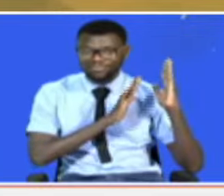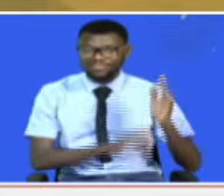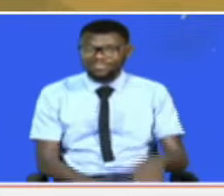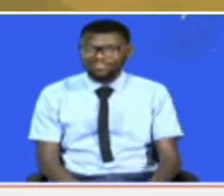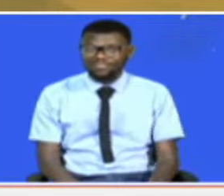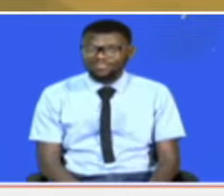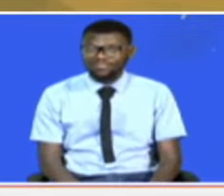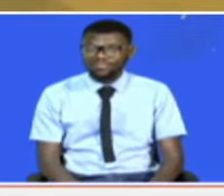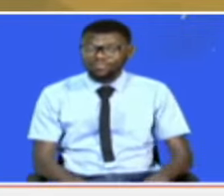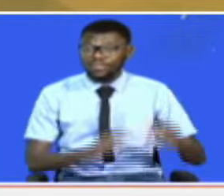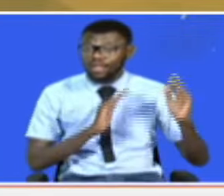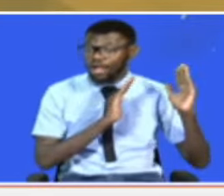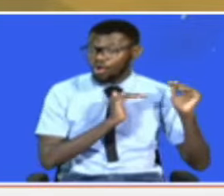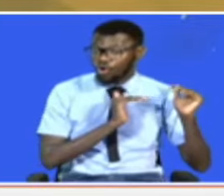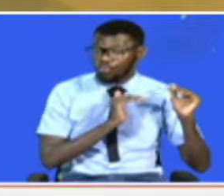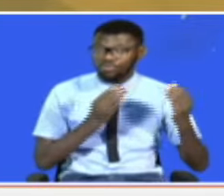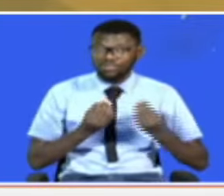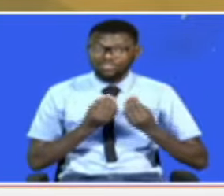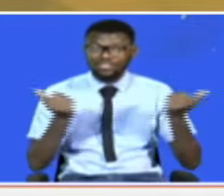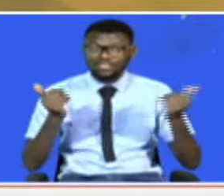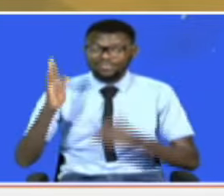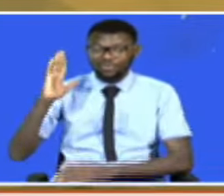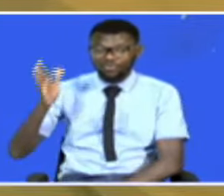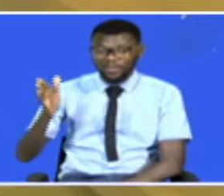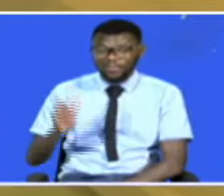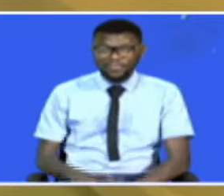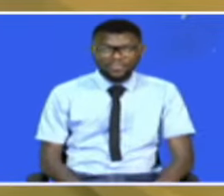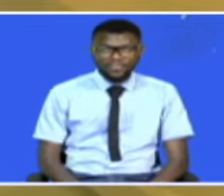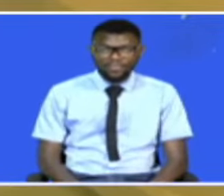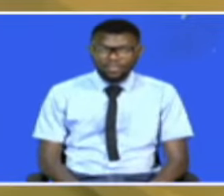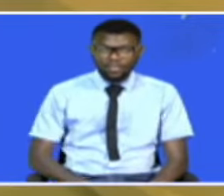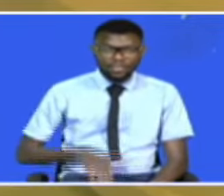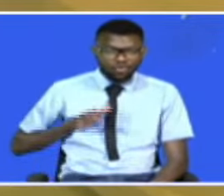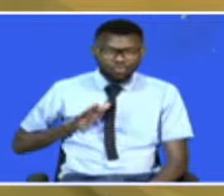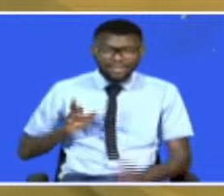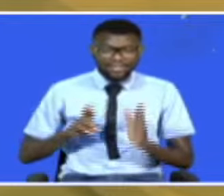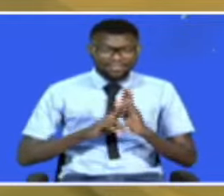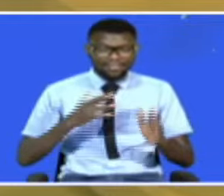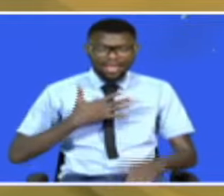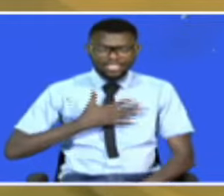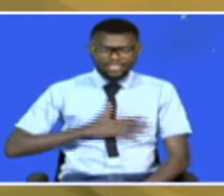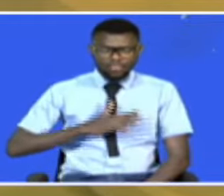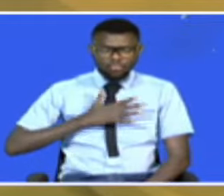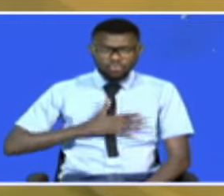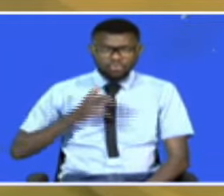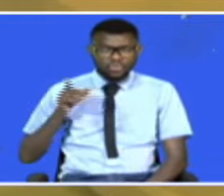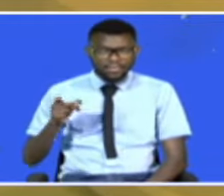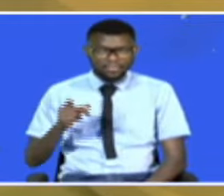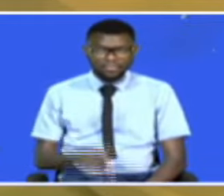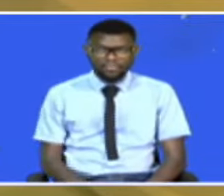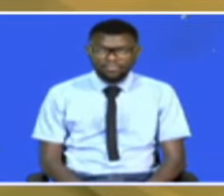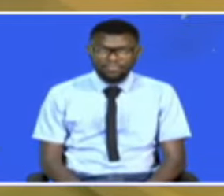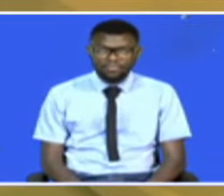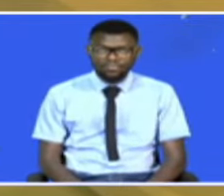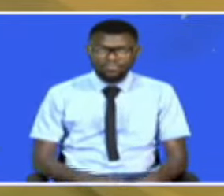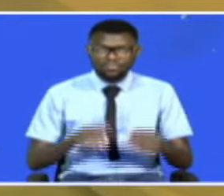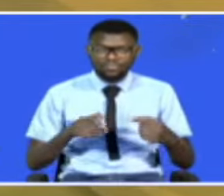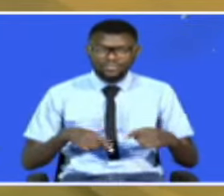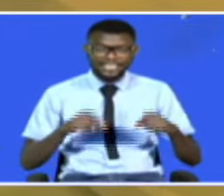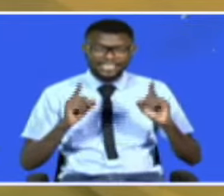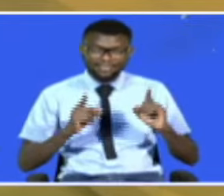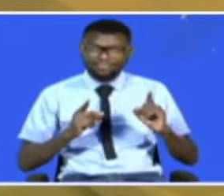Tunatumai watapata suluhu ya kudumu. Mwakilishi wa kike katika kaunti ya Samburu, Pauline Lenguris, amelirejesha